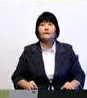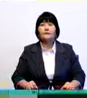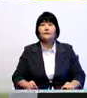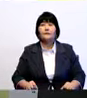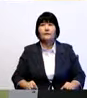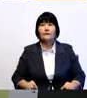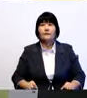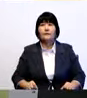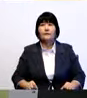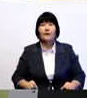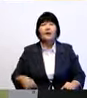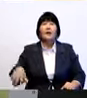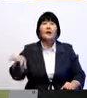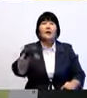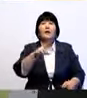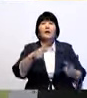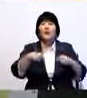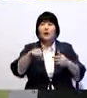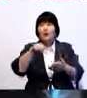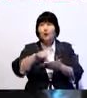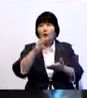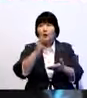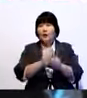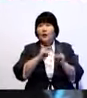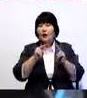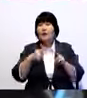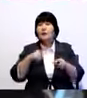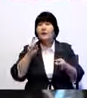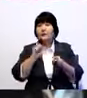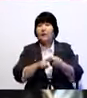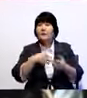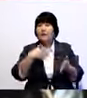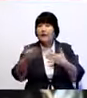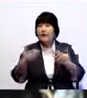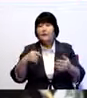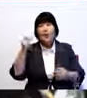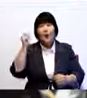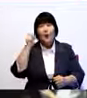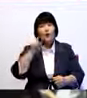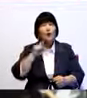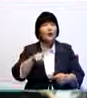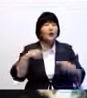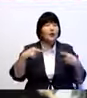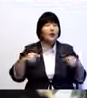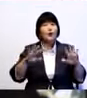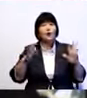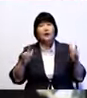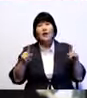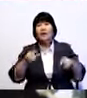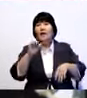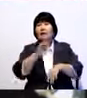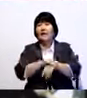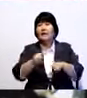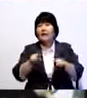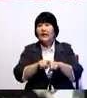Что у нас на всех участках сидят наблюдатели, мы непосредственно связываем с ним, узнаем ту или иную ситуацию, есть ли по факту